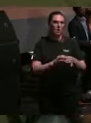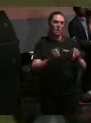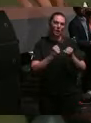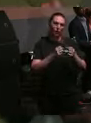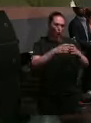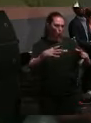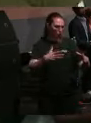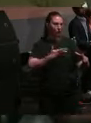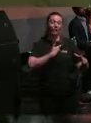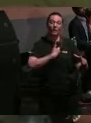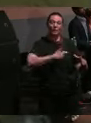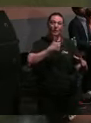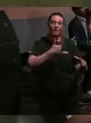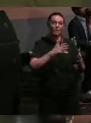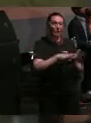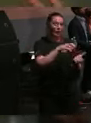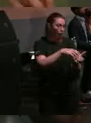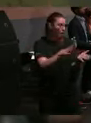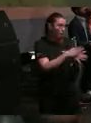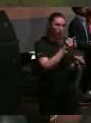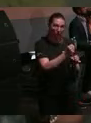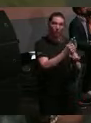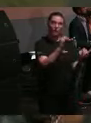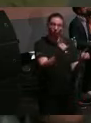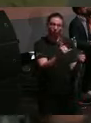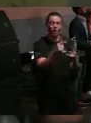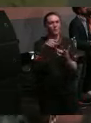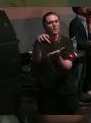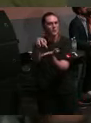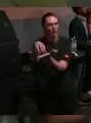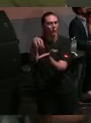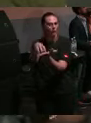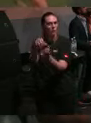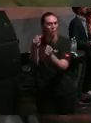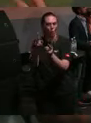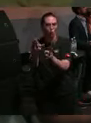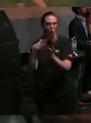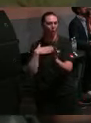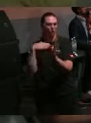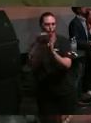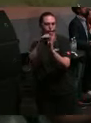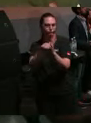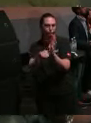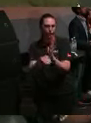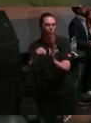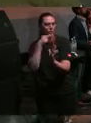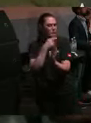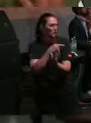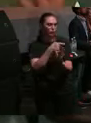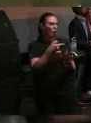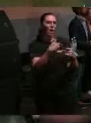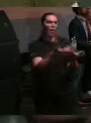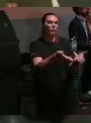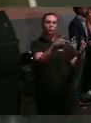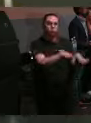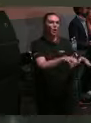viktig, veldig, veldig viktig med lokalt samarbeid. Men vi på statlig hold nødt til å komme reguleringene som sier at de får ikke lov til å bygge ned naturen. Vi